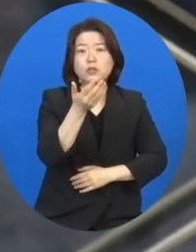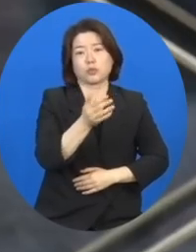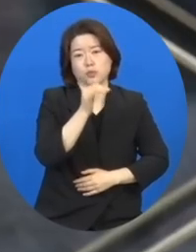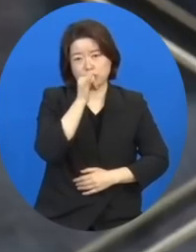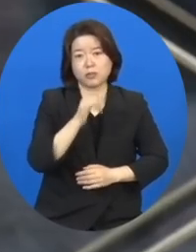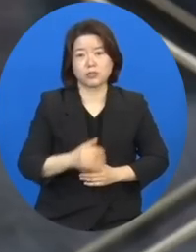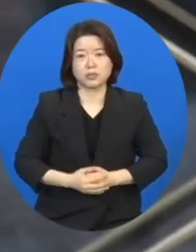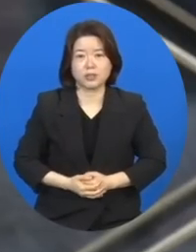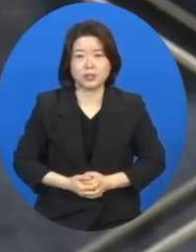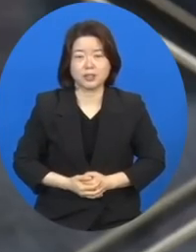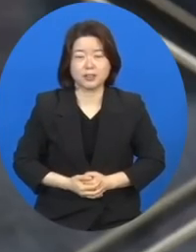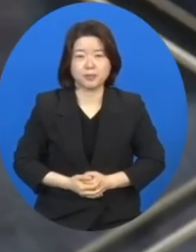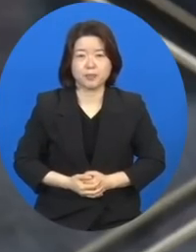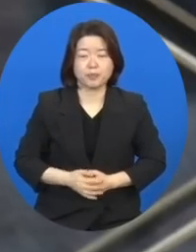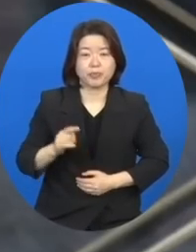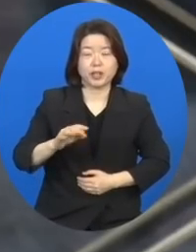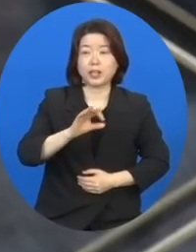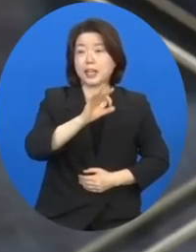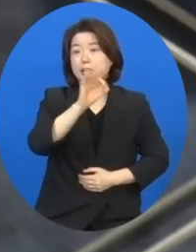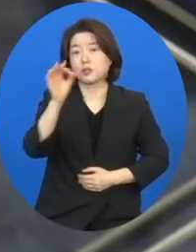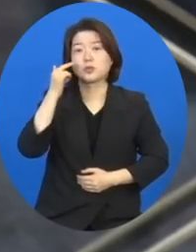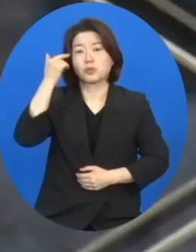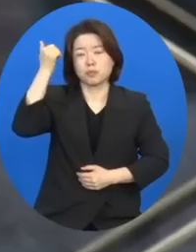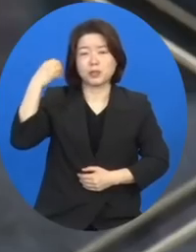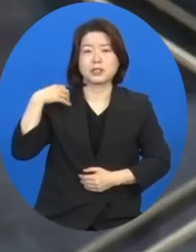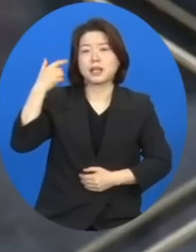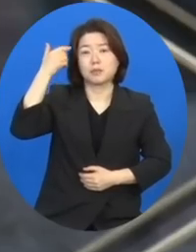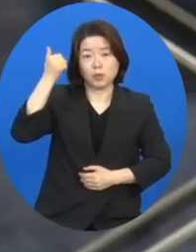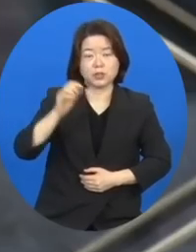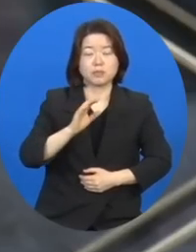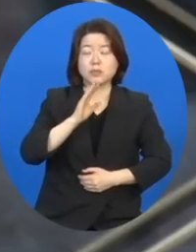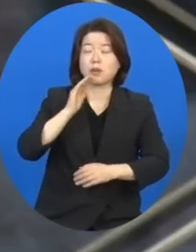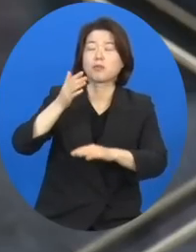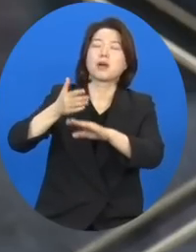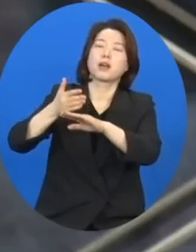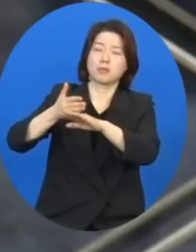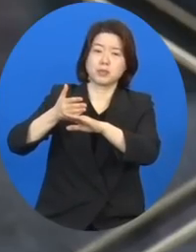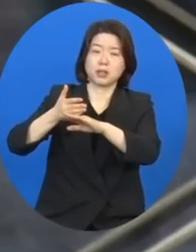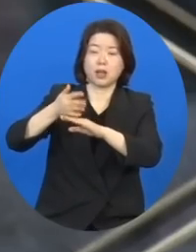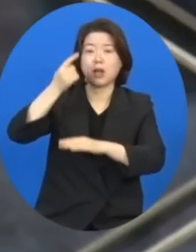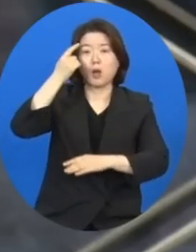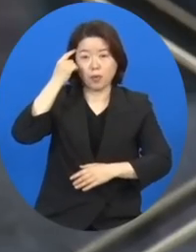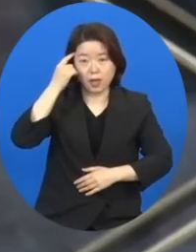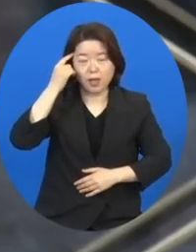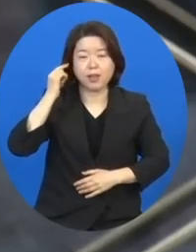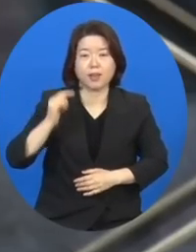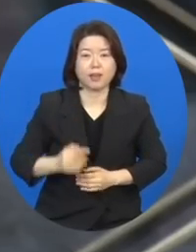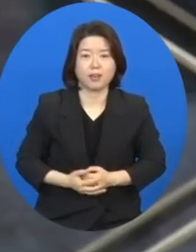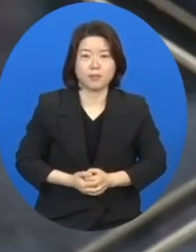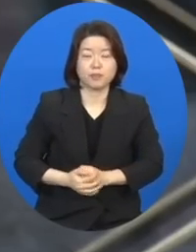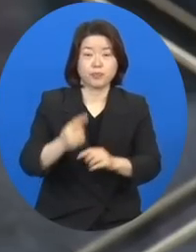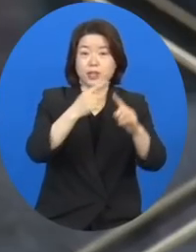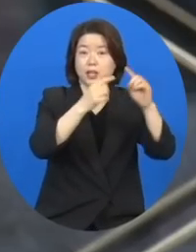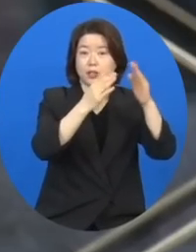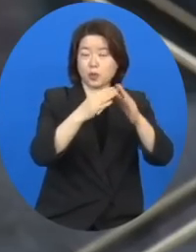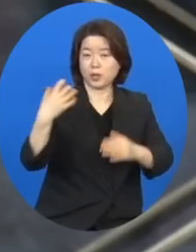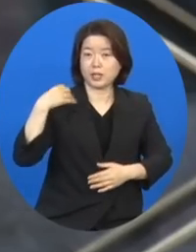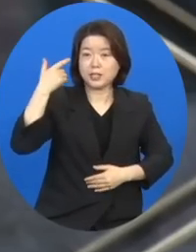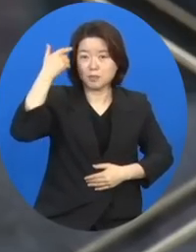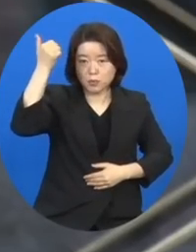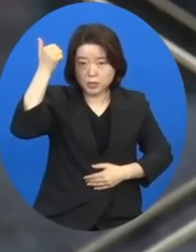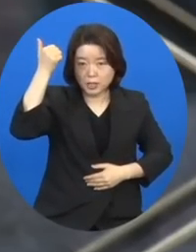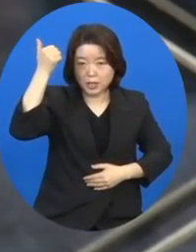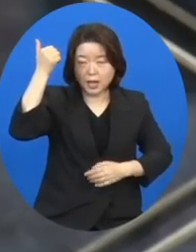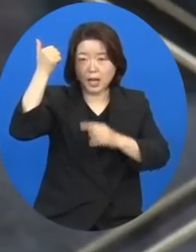점에서 저는 유기성 목사님, 담임 목사님 참 너무나 감사합니다. 왜냐하면 교회 담임 목사는